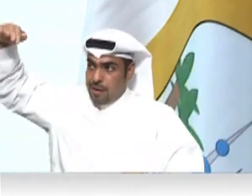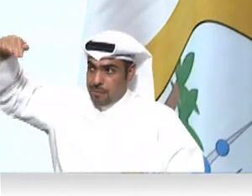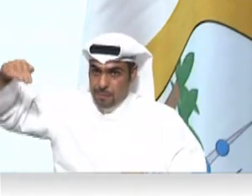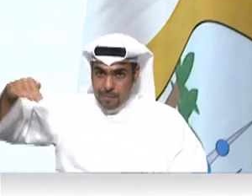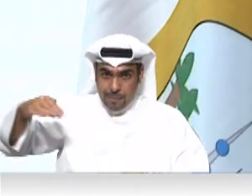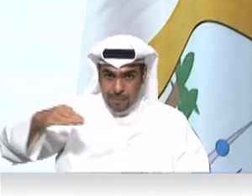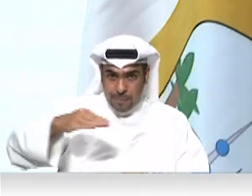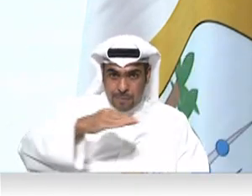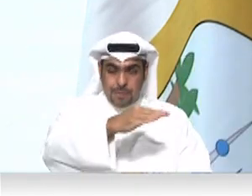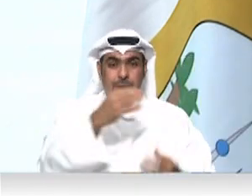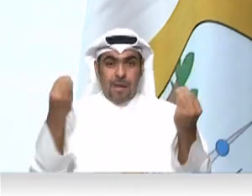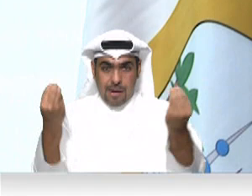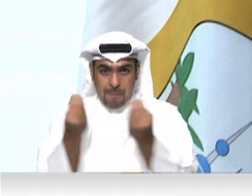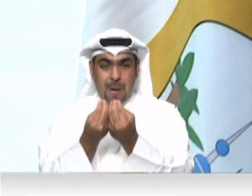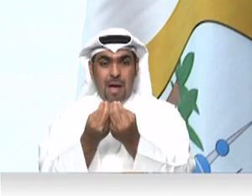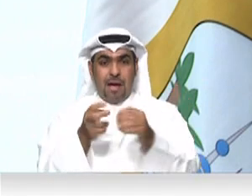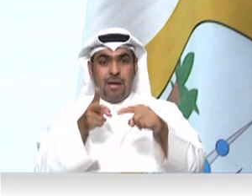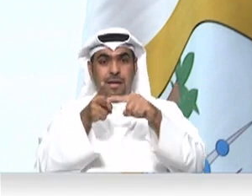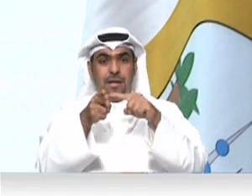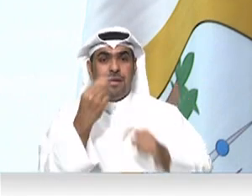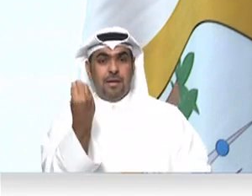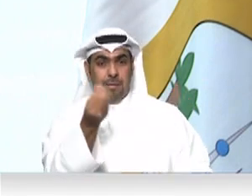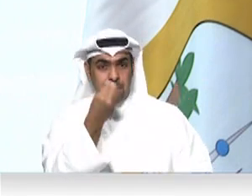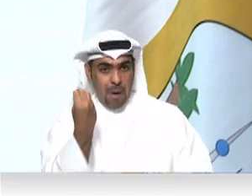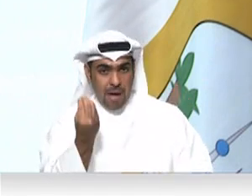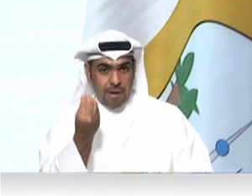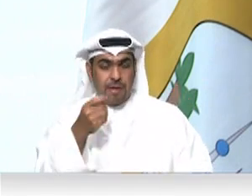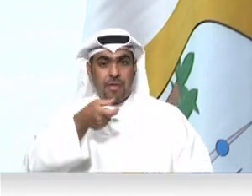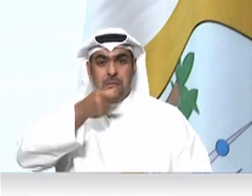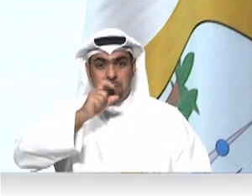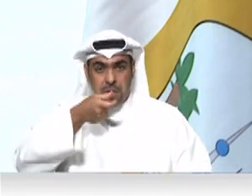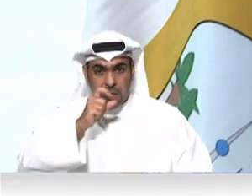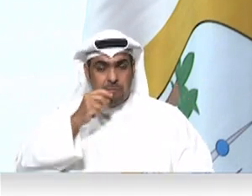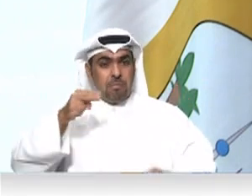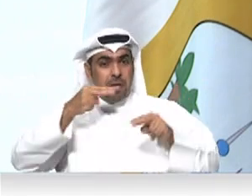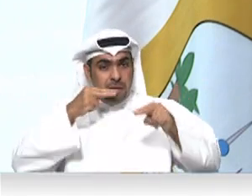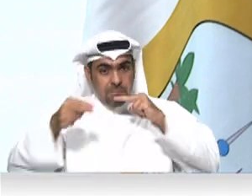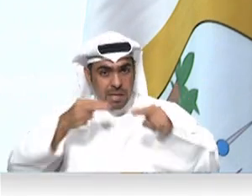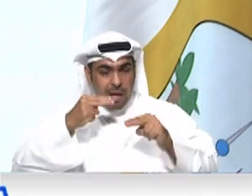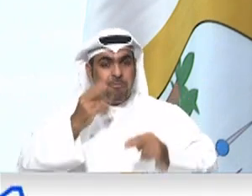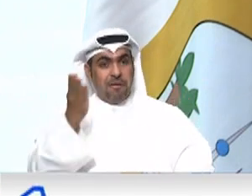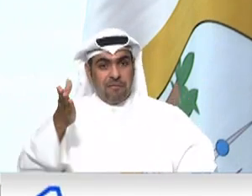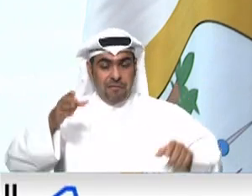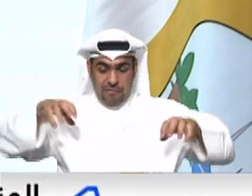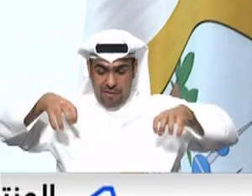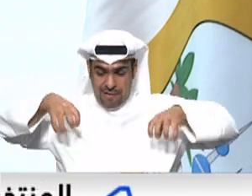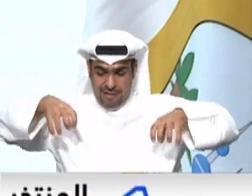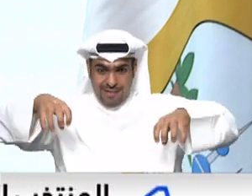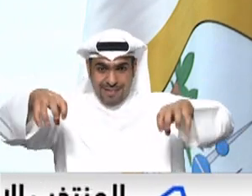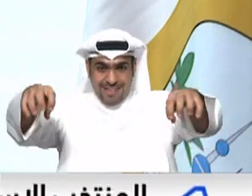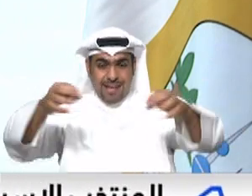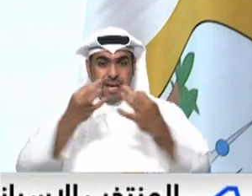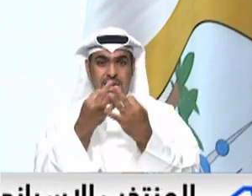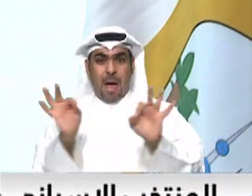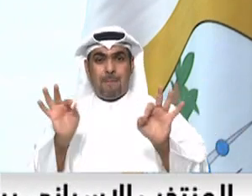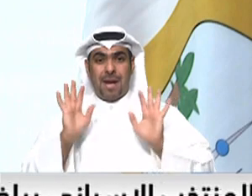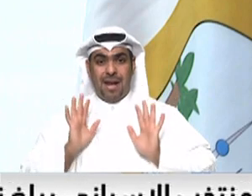للأنشطة المختلفة، المعارض واستعمالات أخرى ترفيهية وغيرها، وأيضا استعمالات